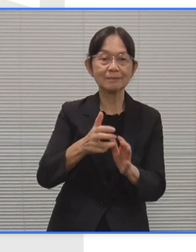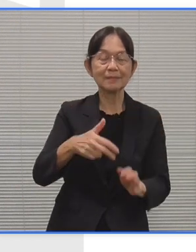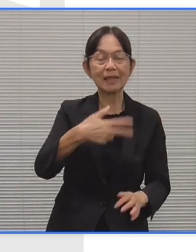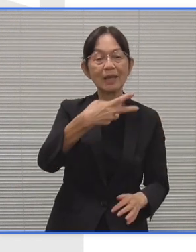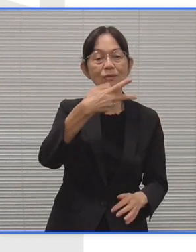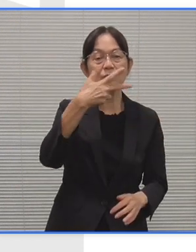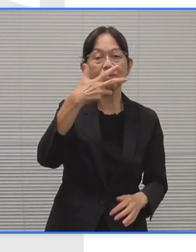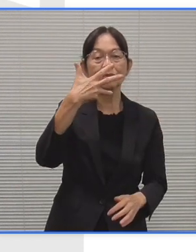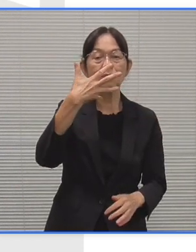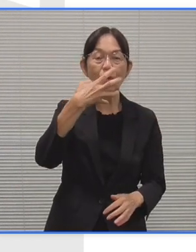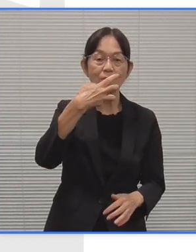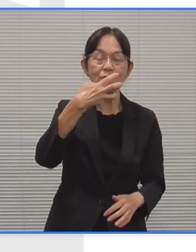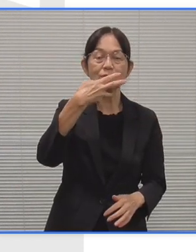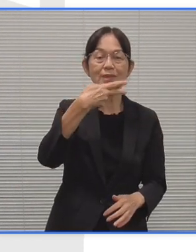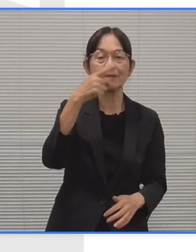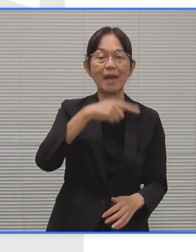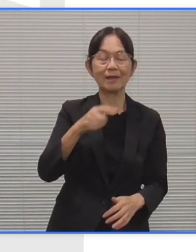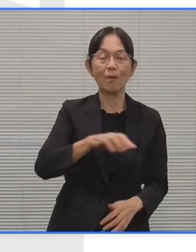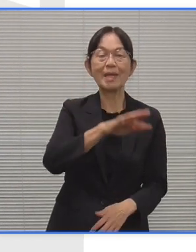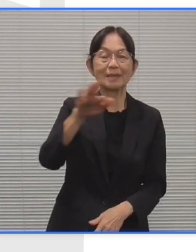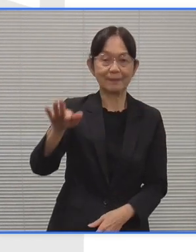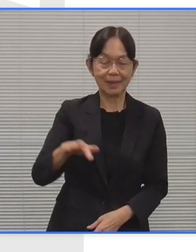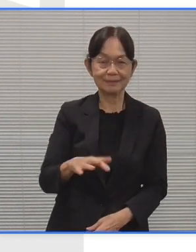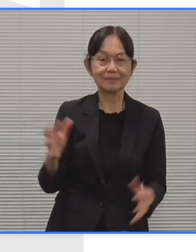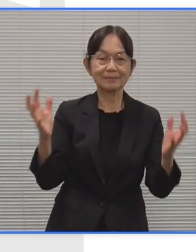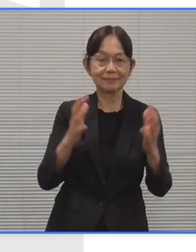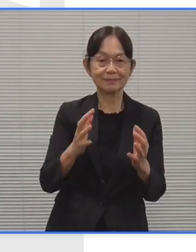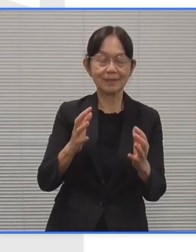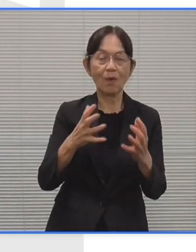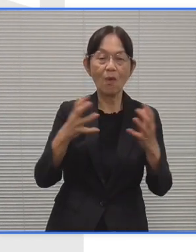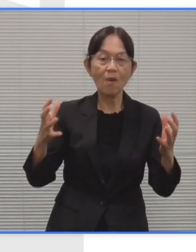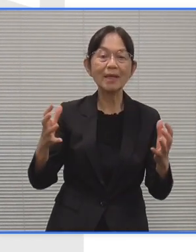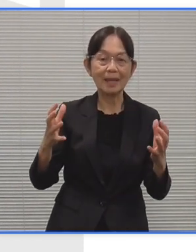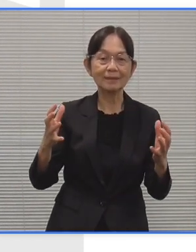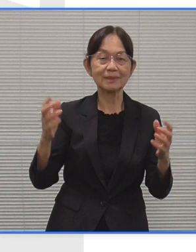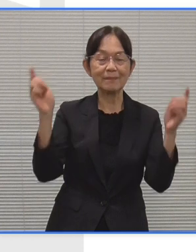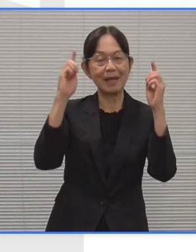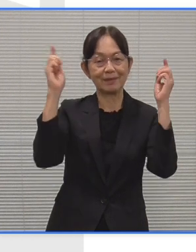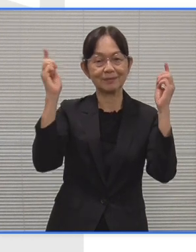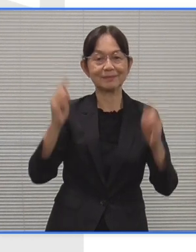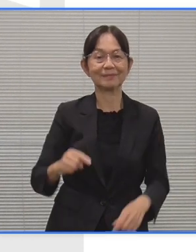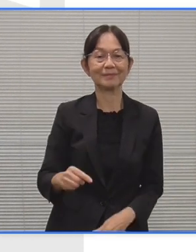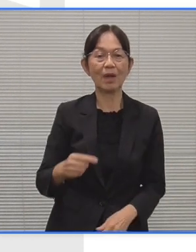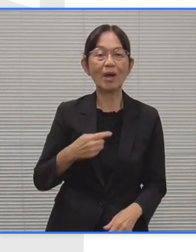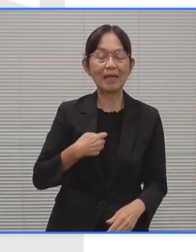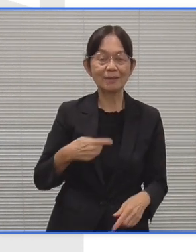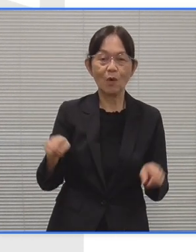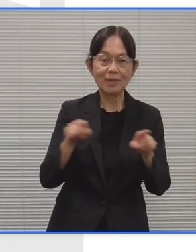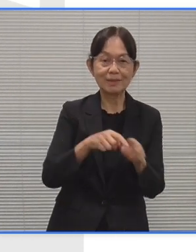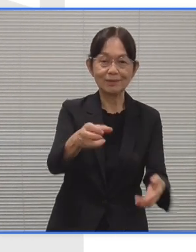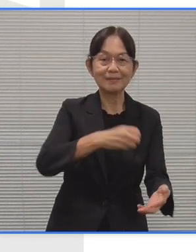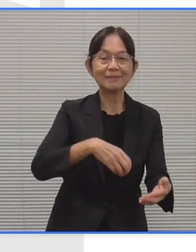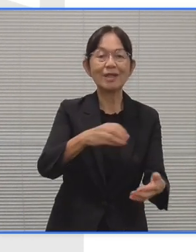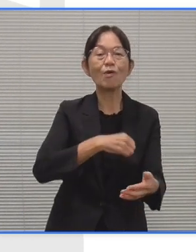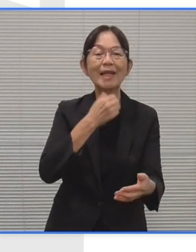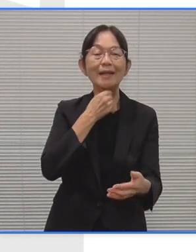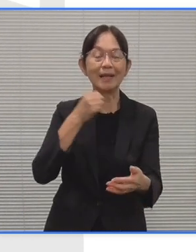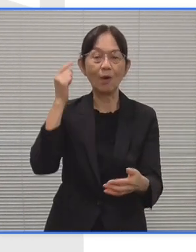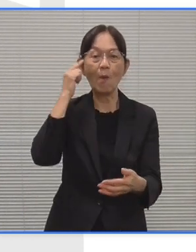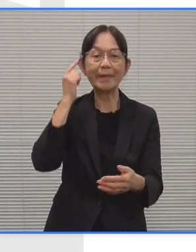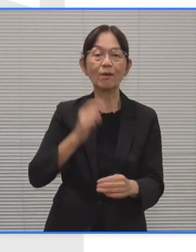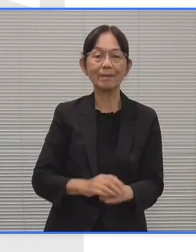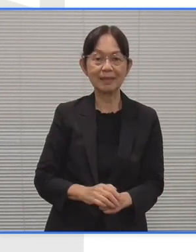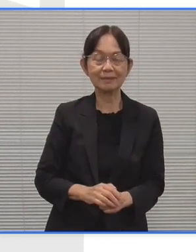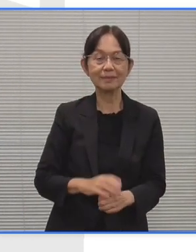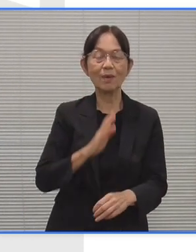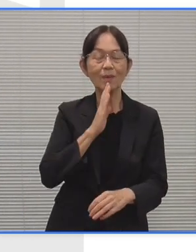ご参加をいただきました。これも一大イベントになっておりますけれども、私も行って一緒に拾いたいなと思います。本